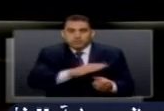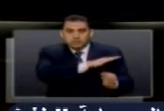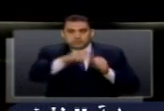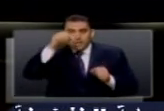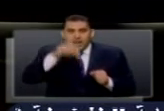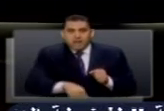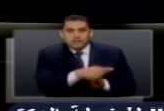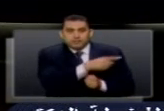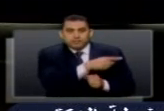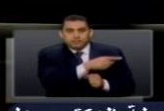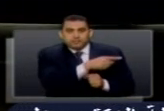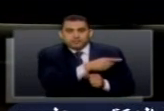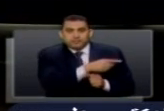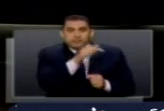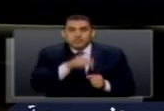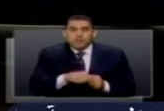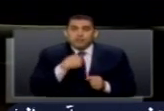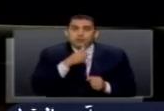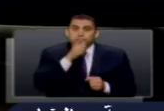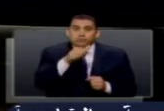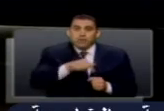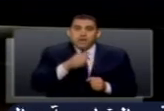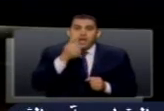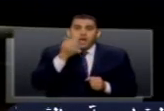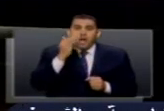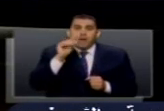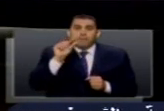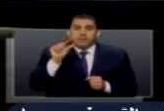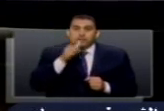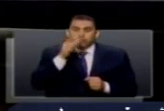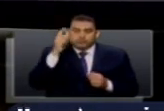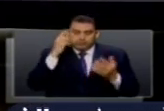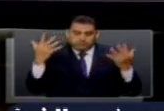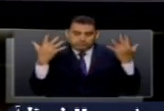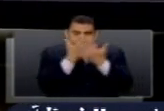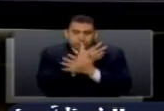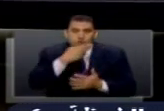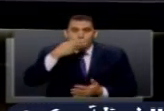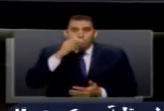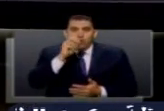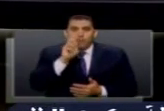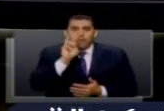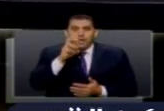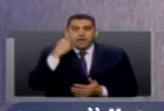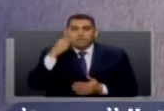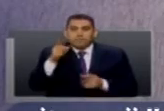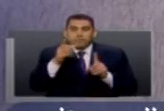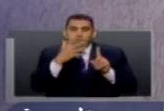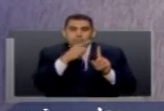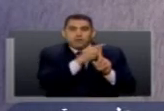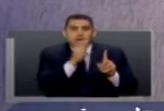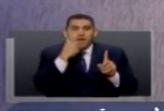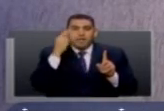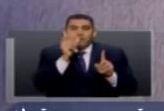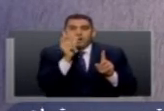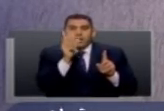الاحوال لعل اخي احمد اختلط عليه عقبه بن ابي معيط بالنظر بن الحارث النظر بن